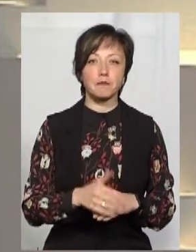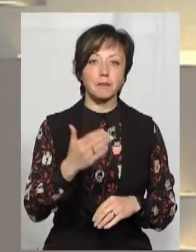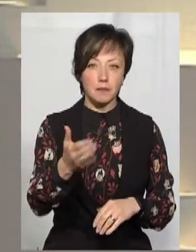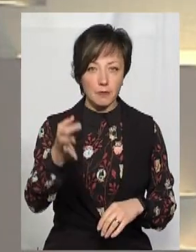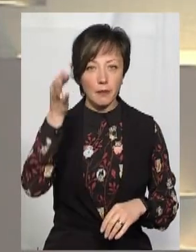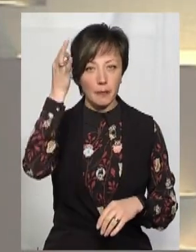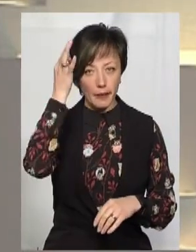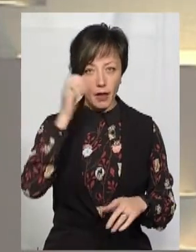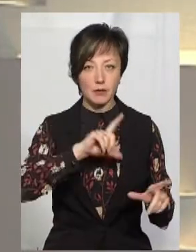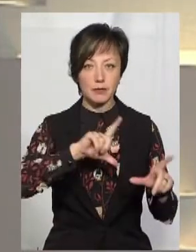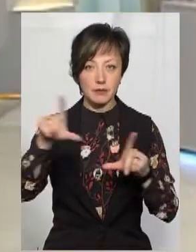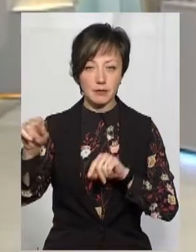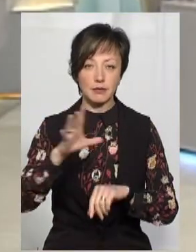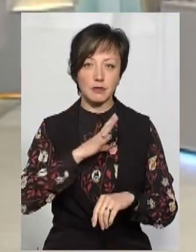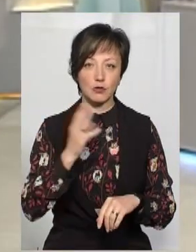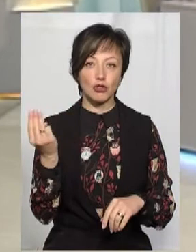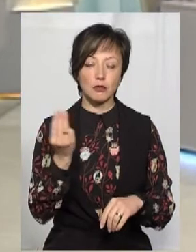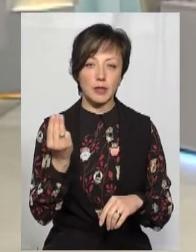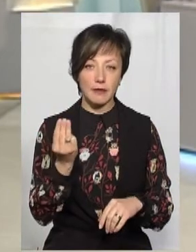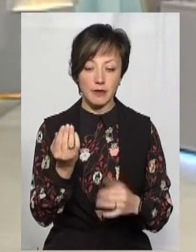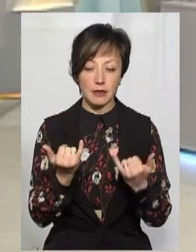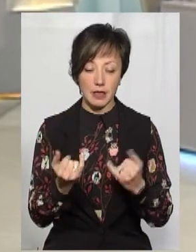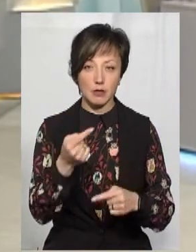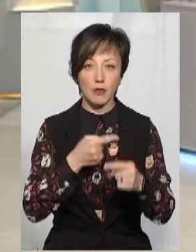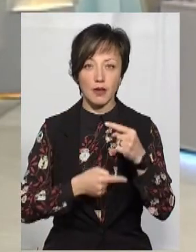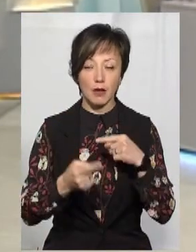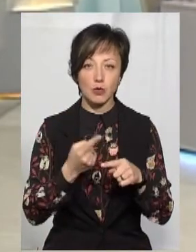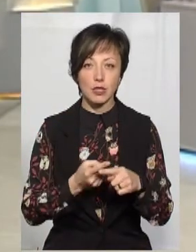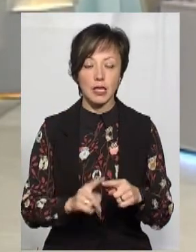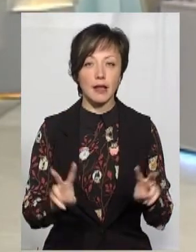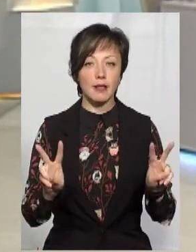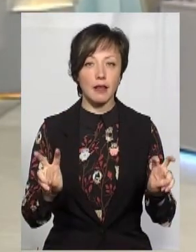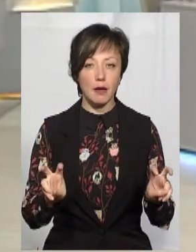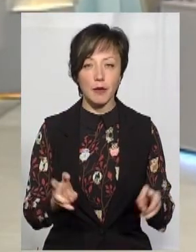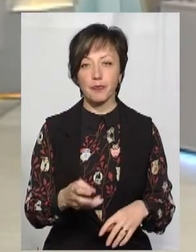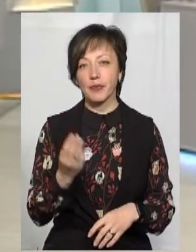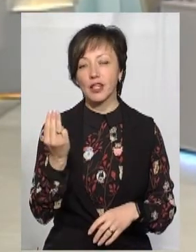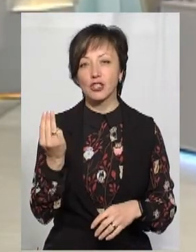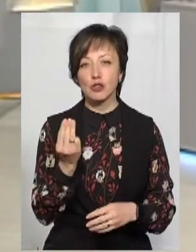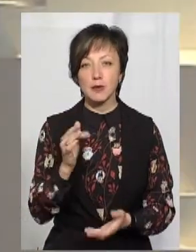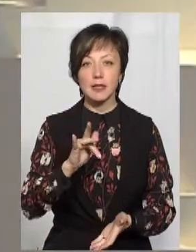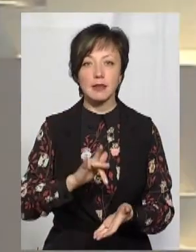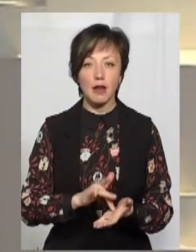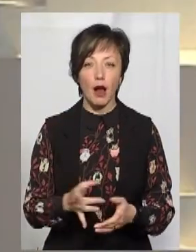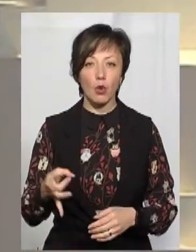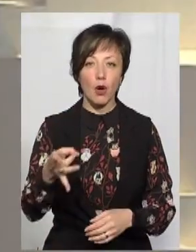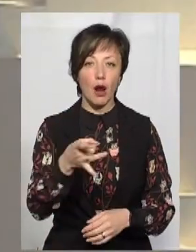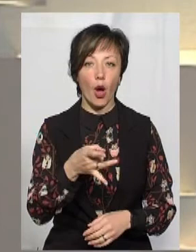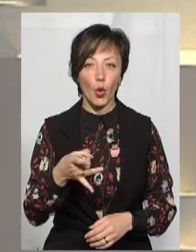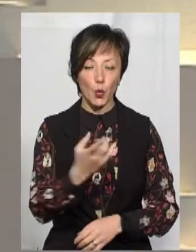у Шепетівці, і я казала, що ми повернемось до цієї теми, от, власне, і повертаємося. Шепетівську центральну